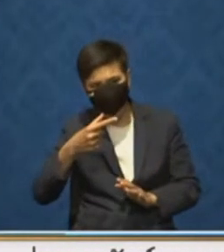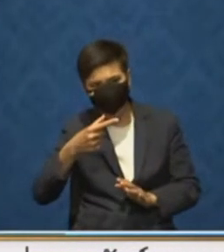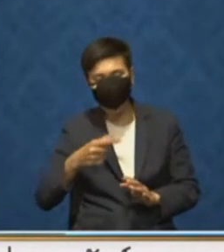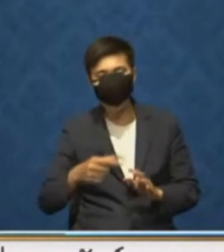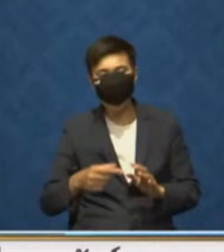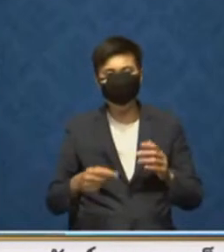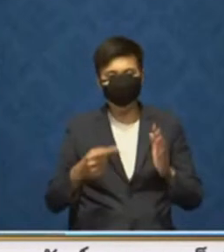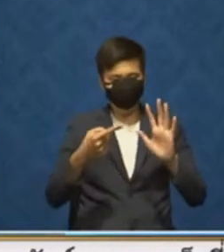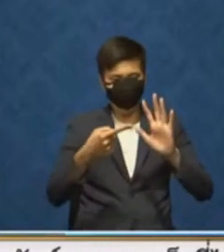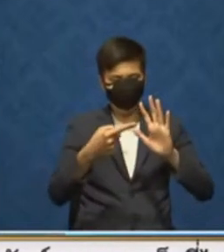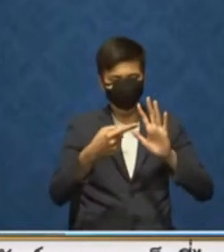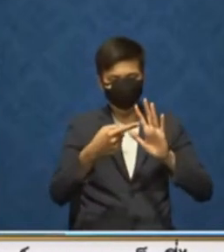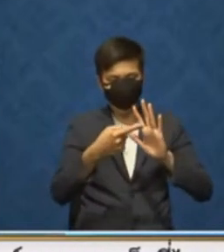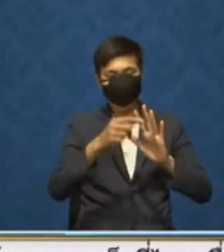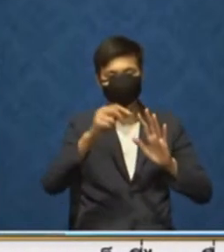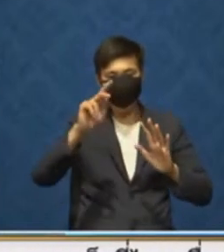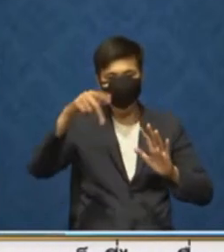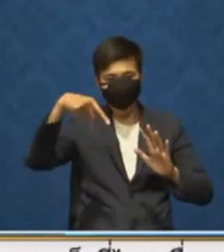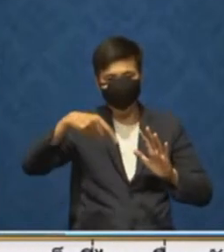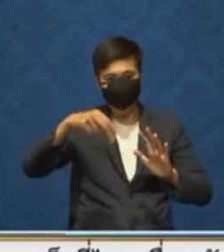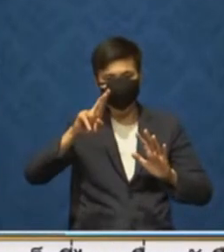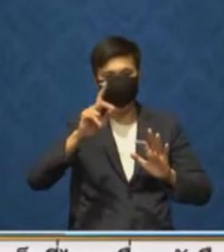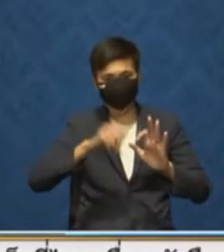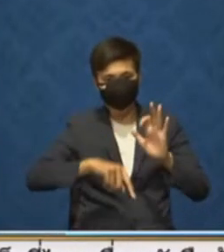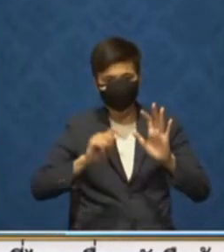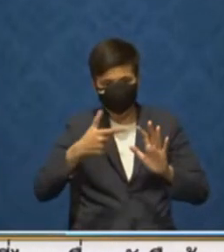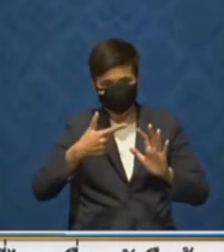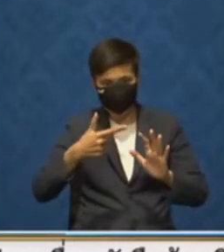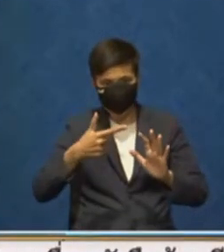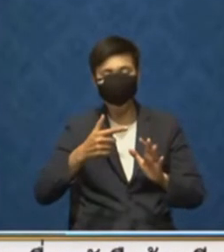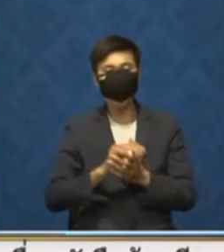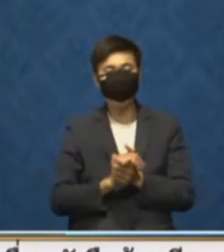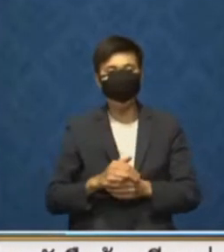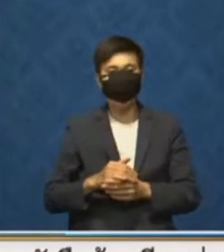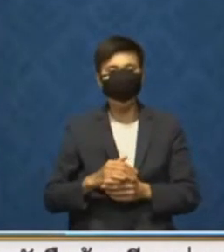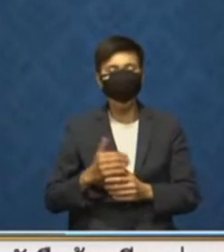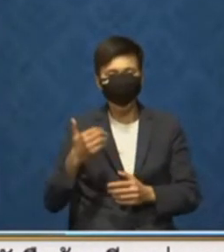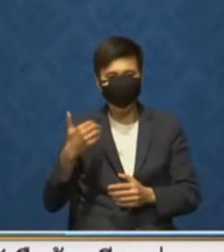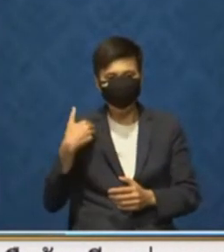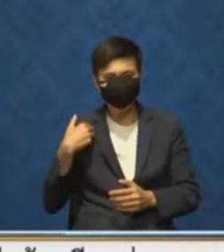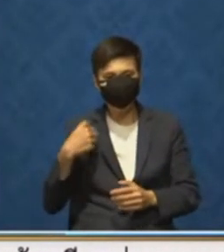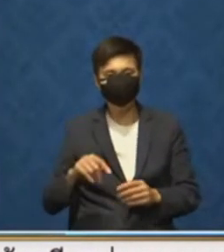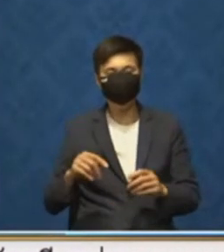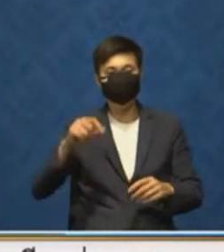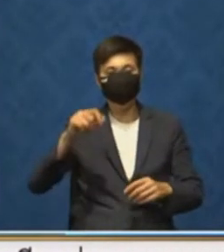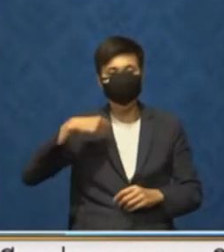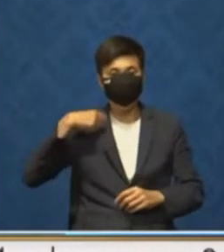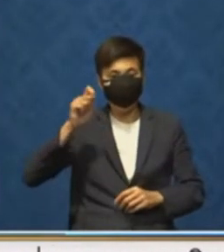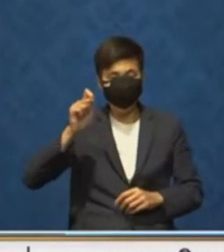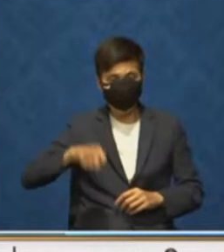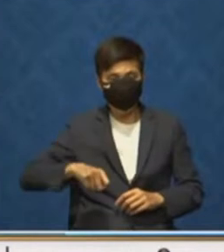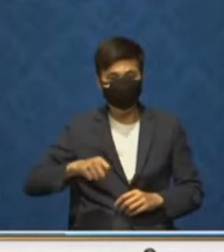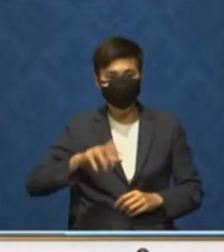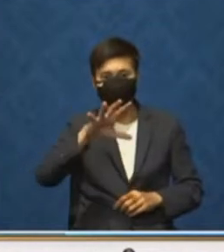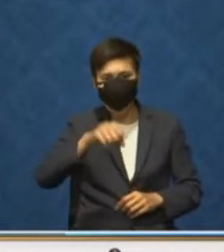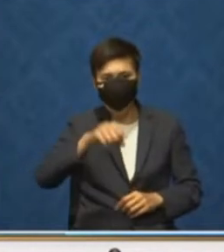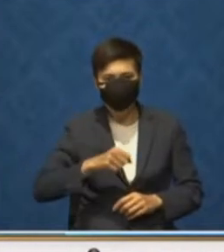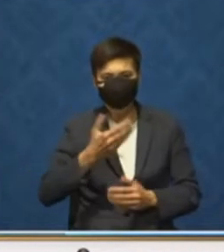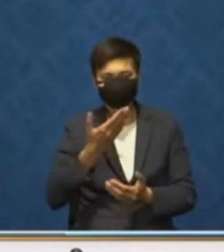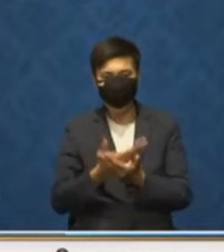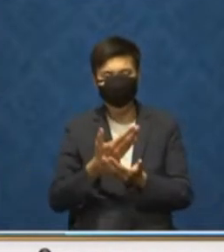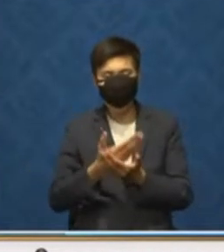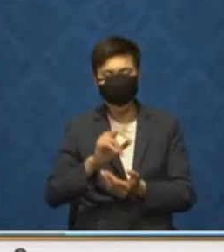ถ้ามีศาลอุทธรณ์สาธิกามีสำนักงานสายอยู่ทำอยู่แห่งหนึ่งนะครับเอางบมาติด 22900